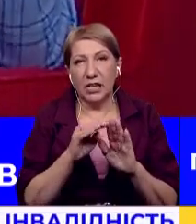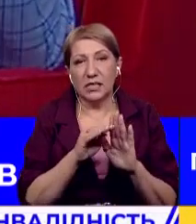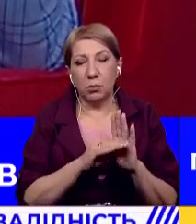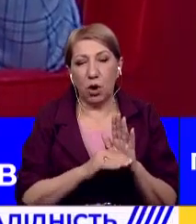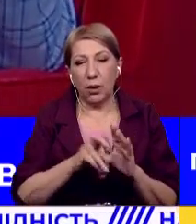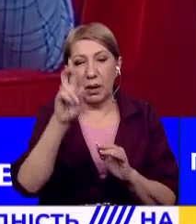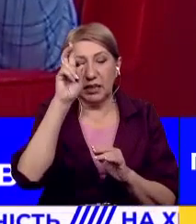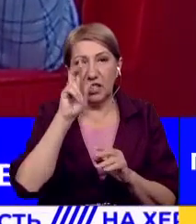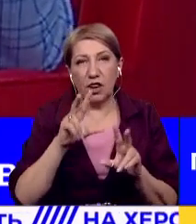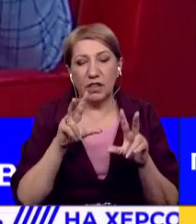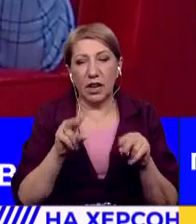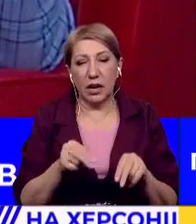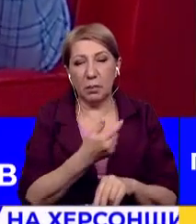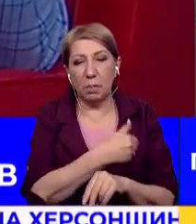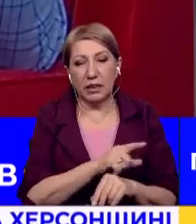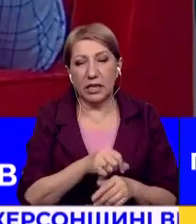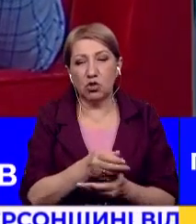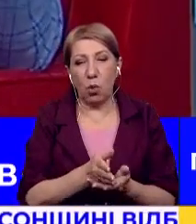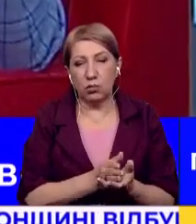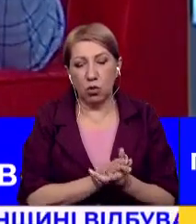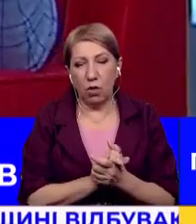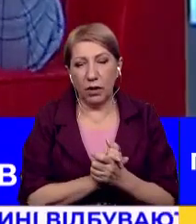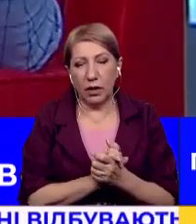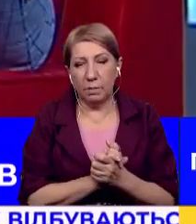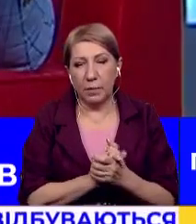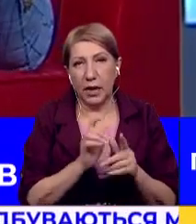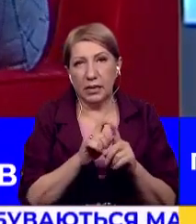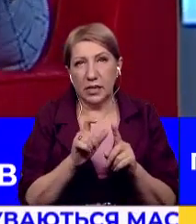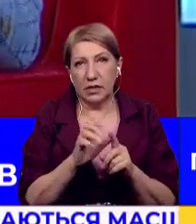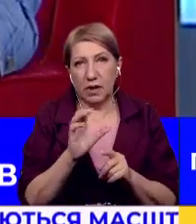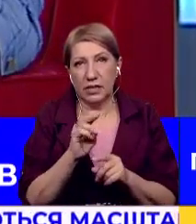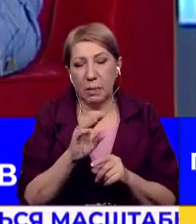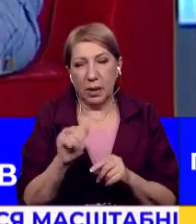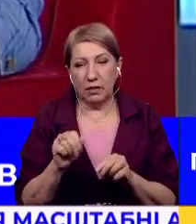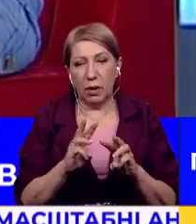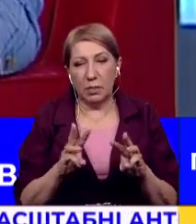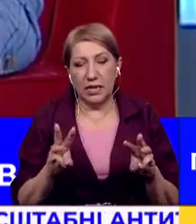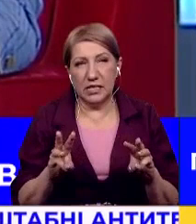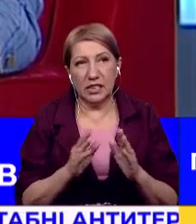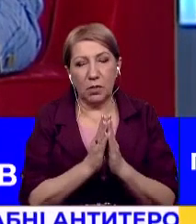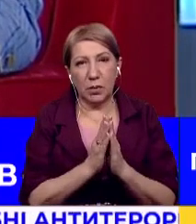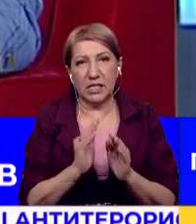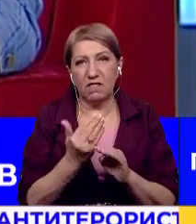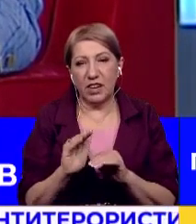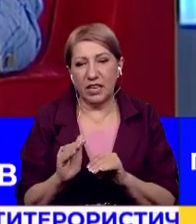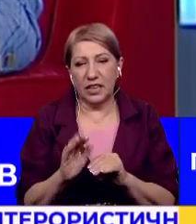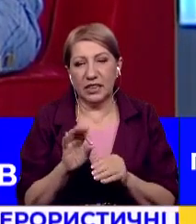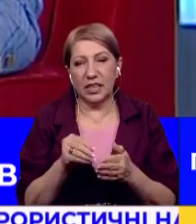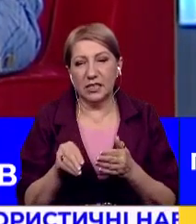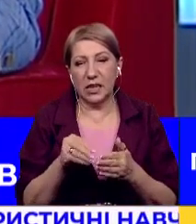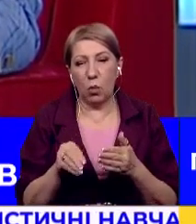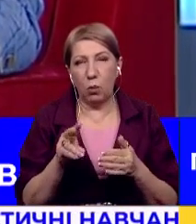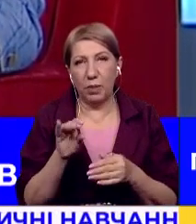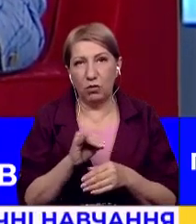програми державних гарантій медичного обслуговування. За словами Степанова, міністерство просило виділити на